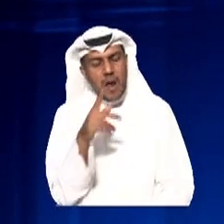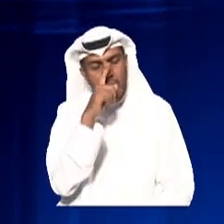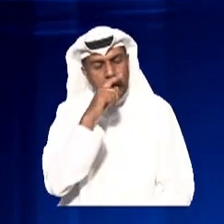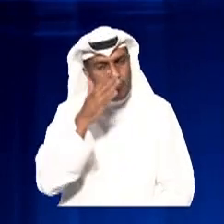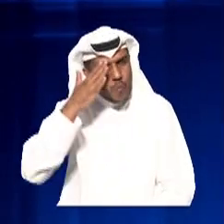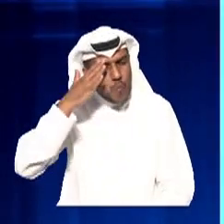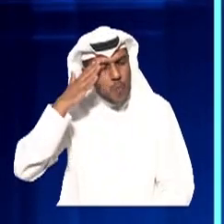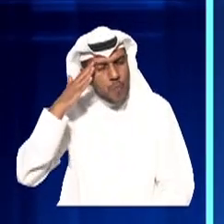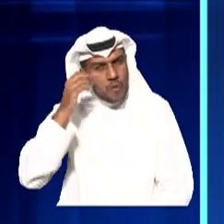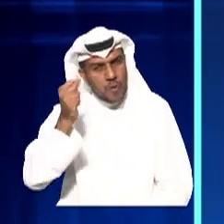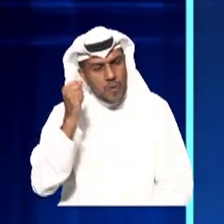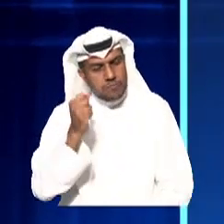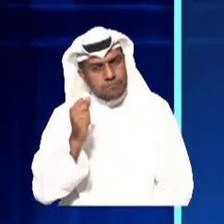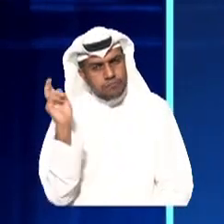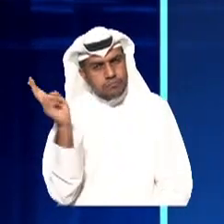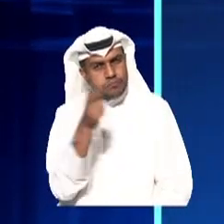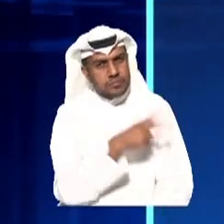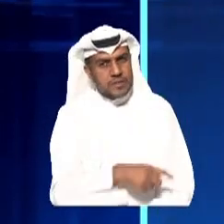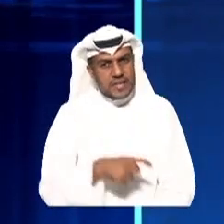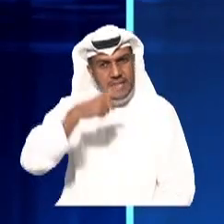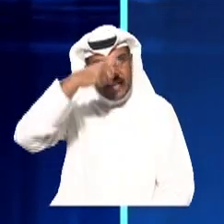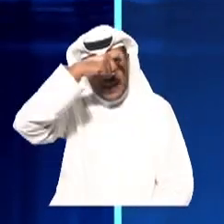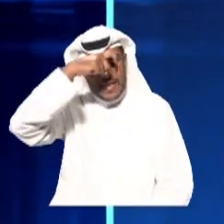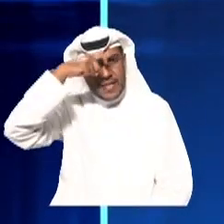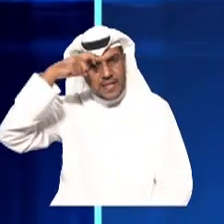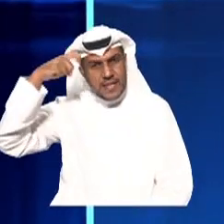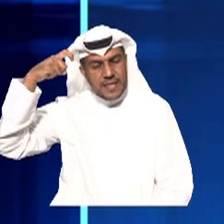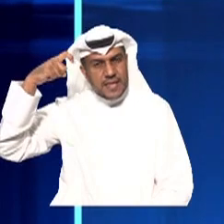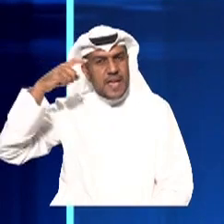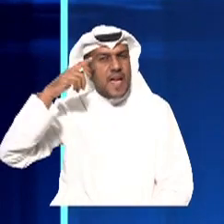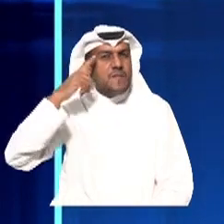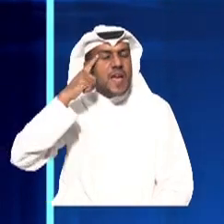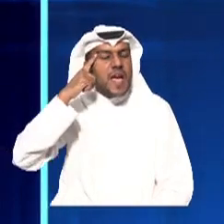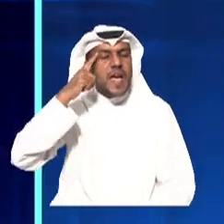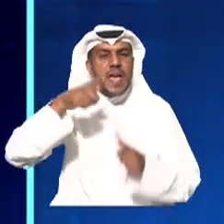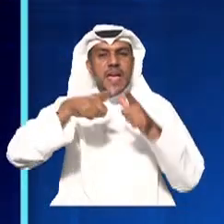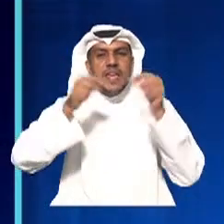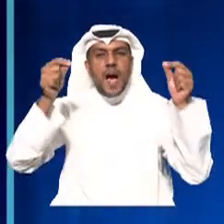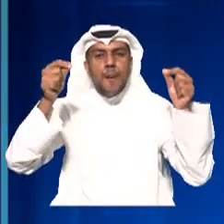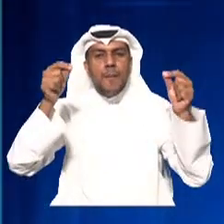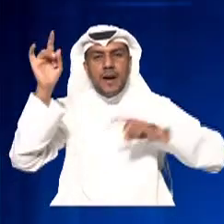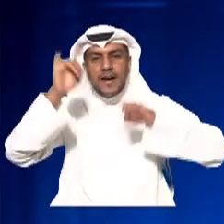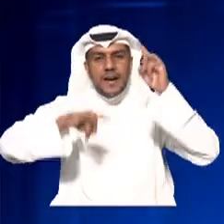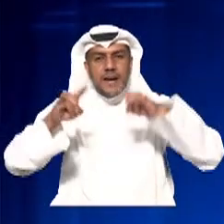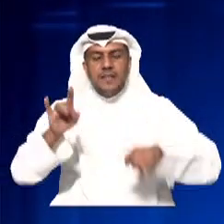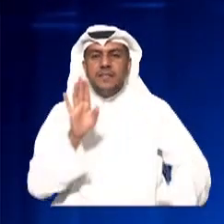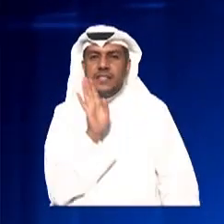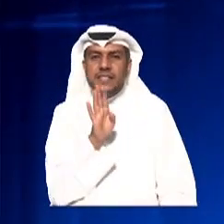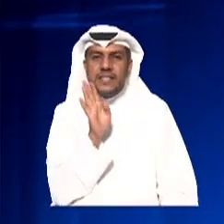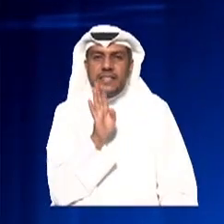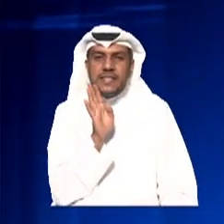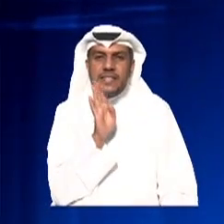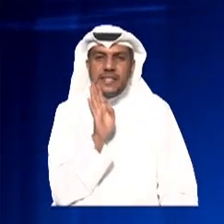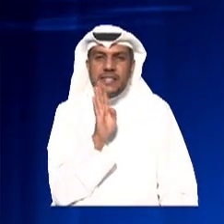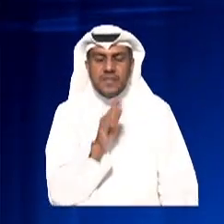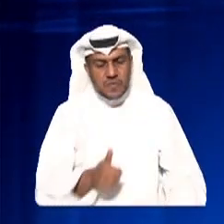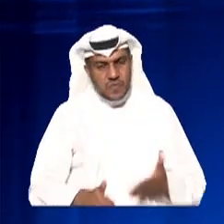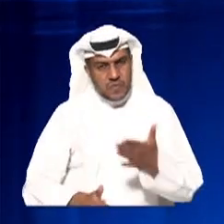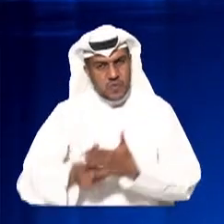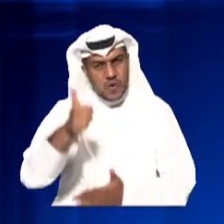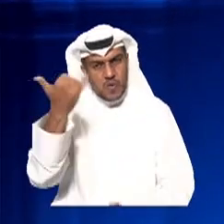بمدينة طوكيو اليابانية هذا الصيف بصورة كاملة، وذلك تحفيزا لهم للنجاح في مهمتهم